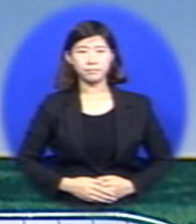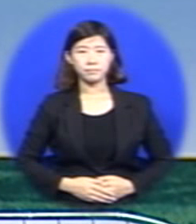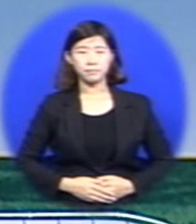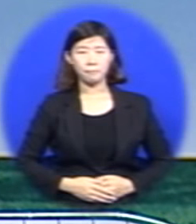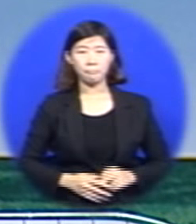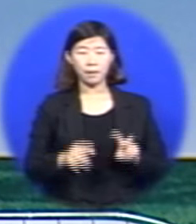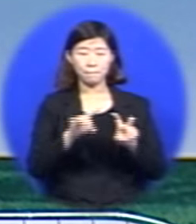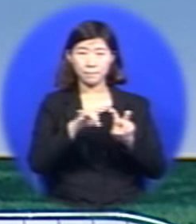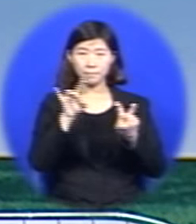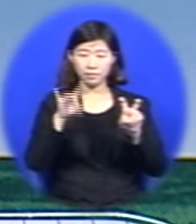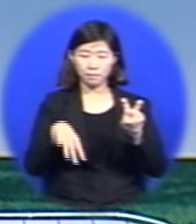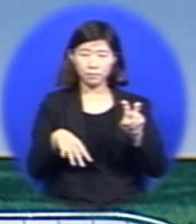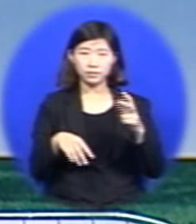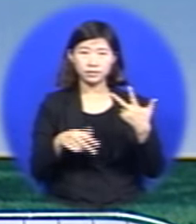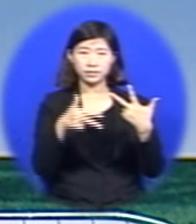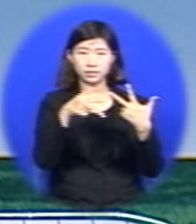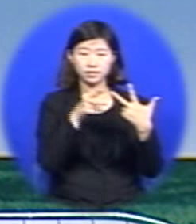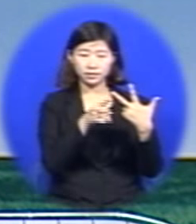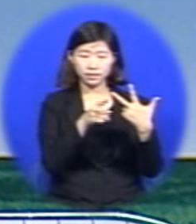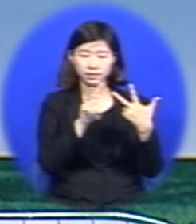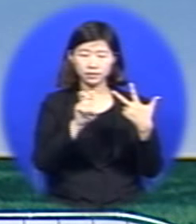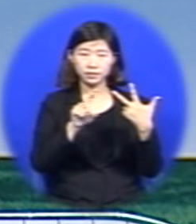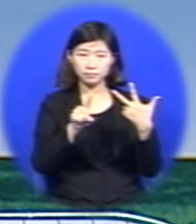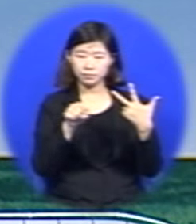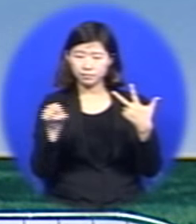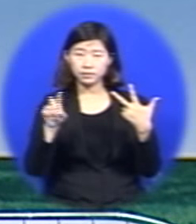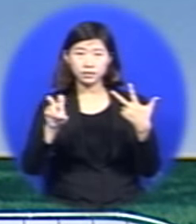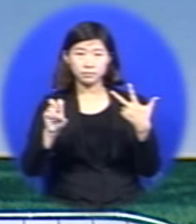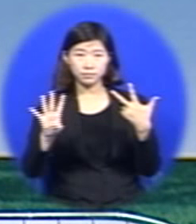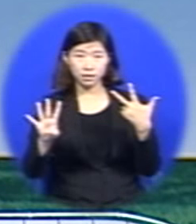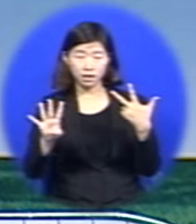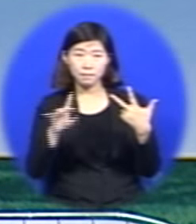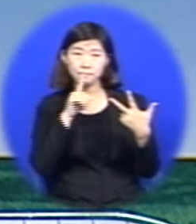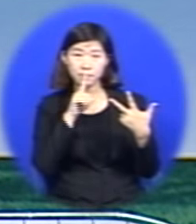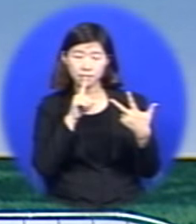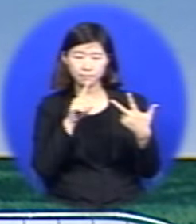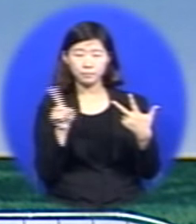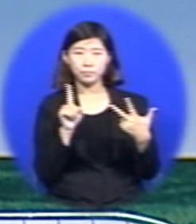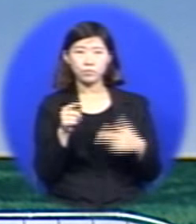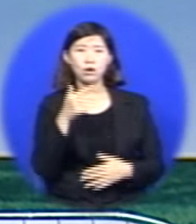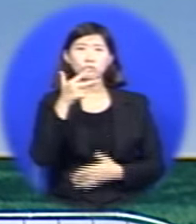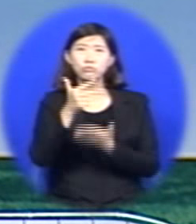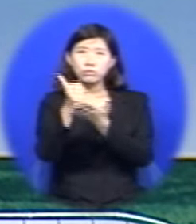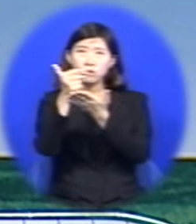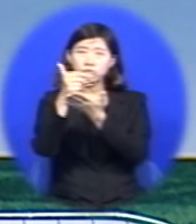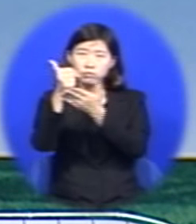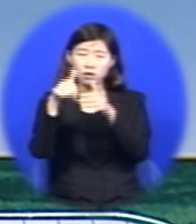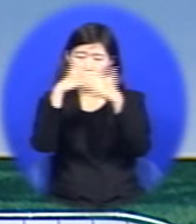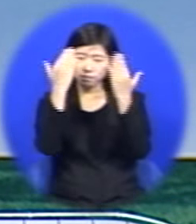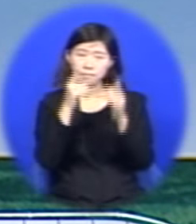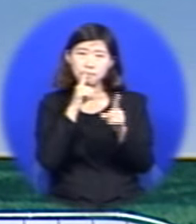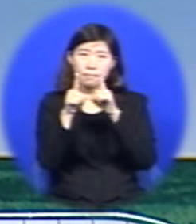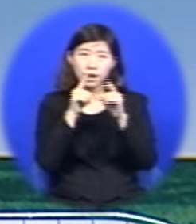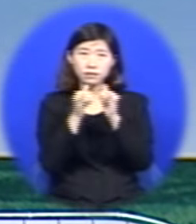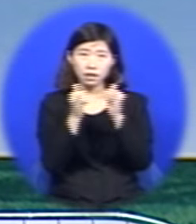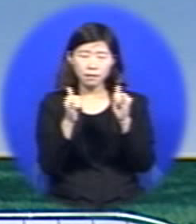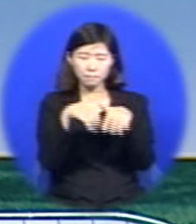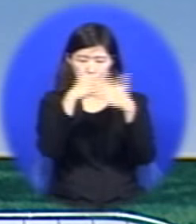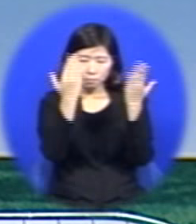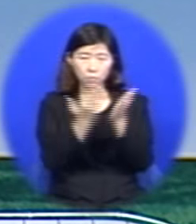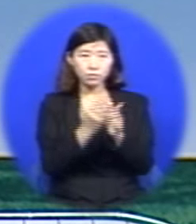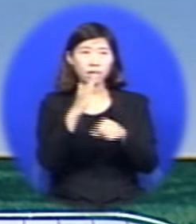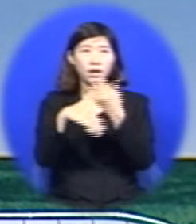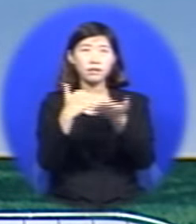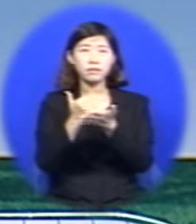마태복음 7장 21절부터 24절까지 보면 주여 주여 하는 자마다 다 하나님의 나라에 들어갈 수 있지 않다고